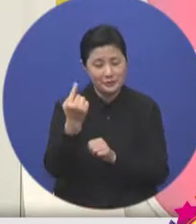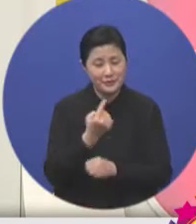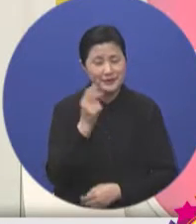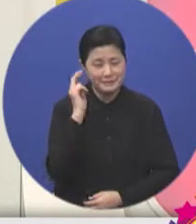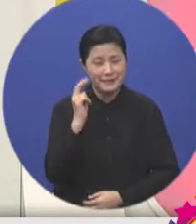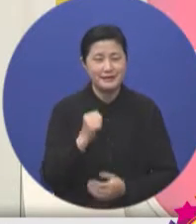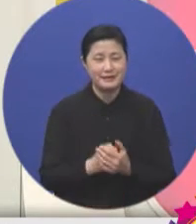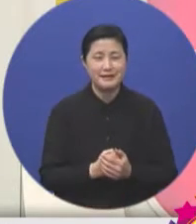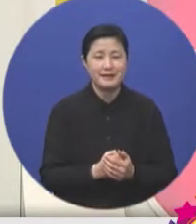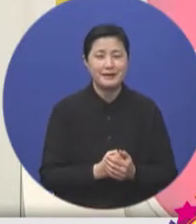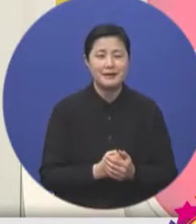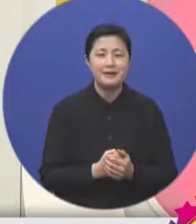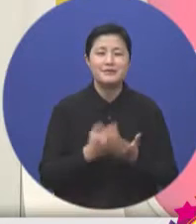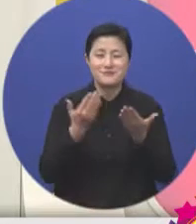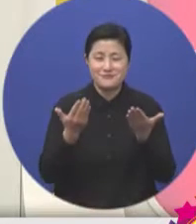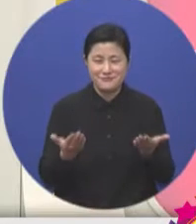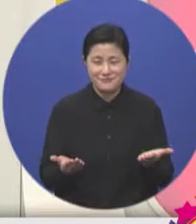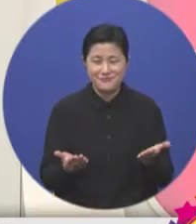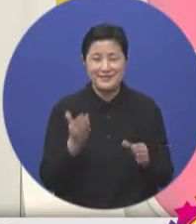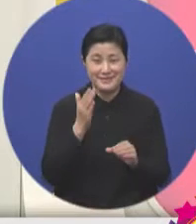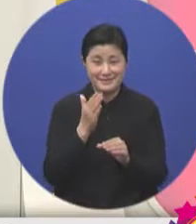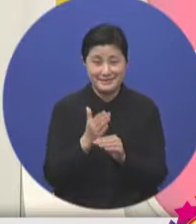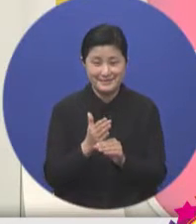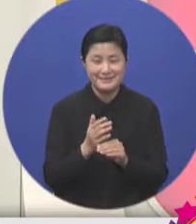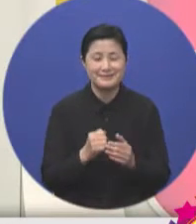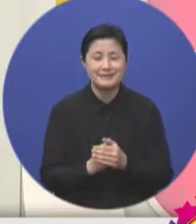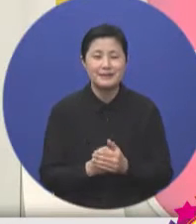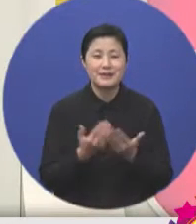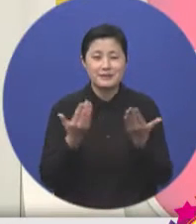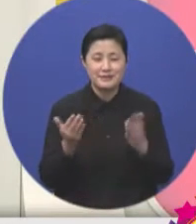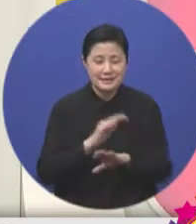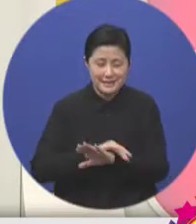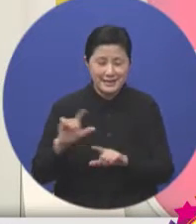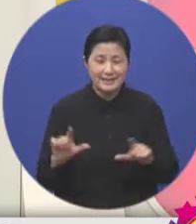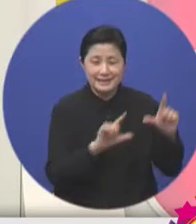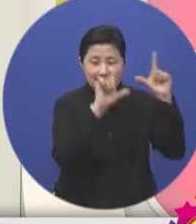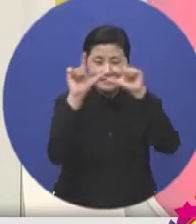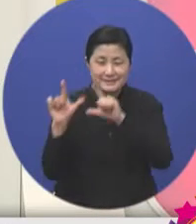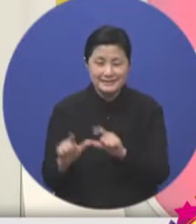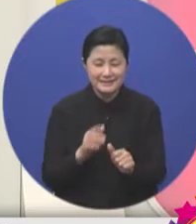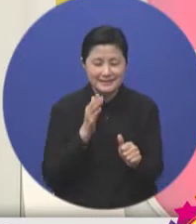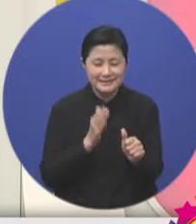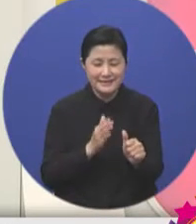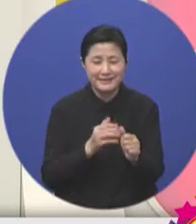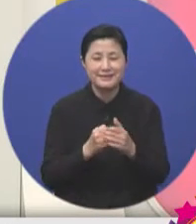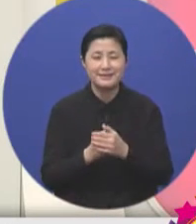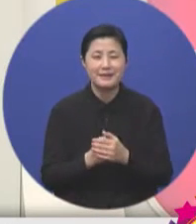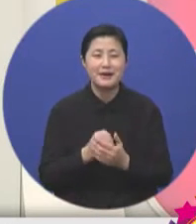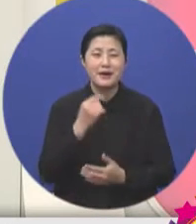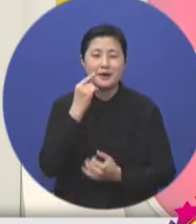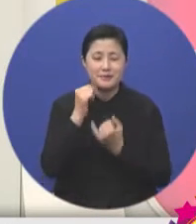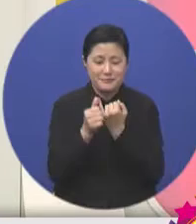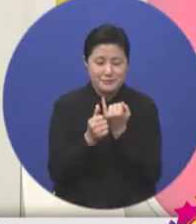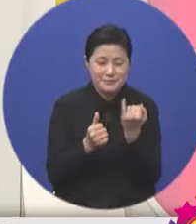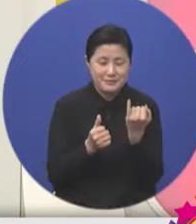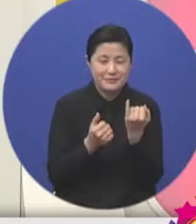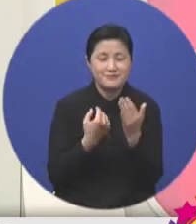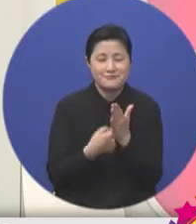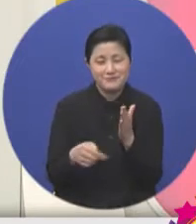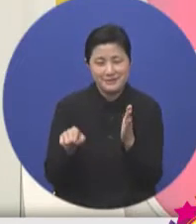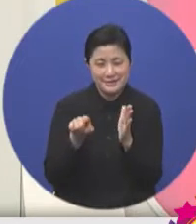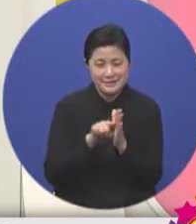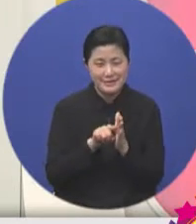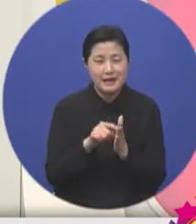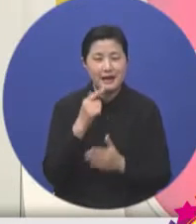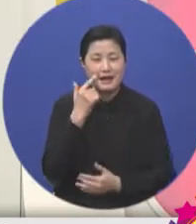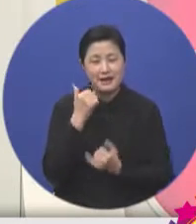아버님 휴가시겠네. 네. 자, 아버님 휴가 잘 보내시고요. 예. 네, 어머님을 위해서